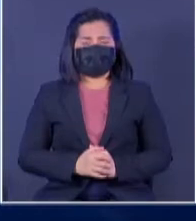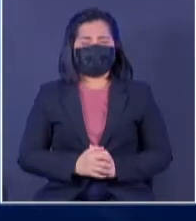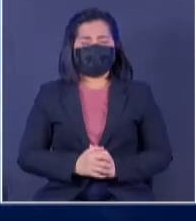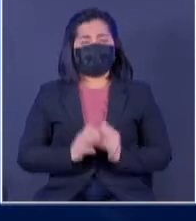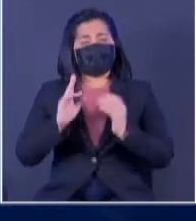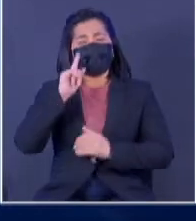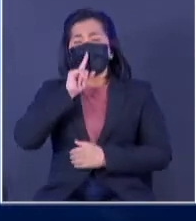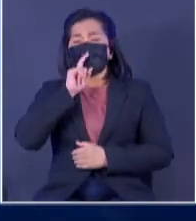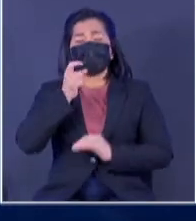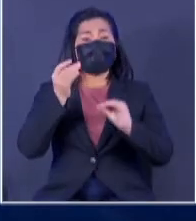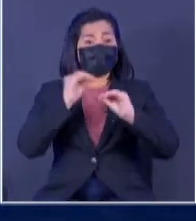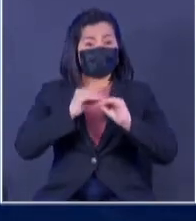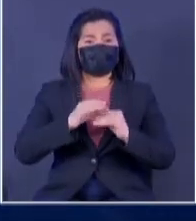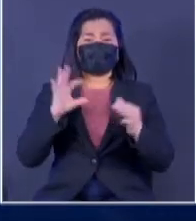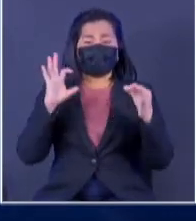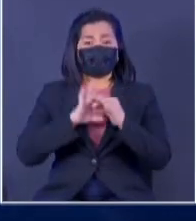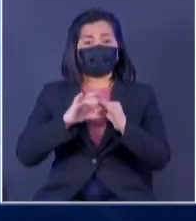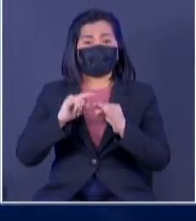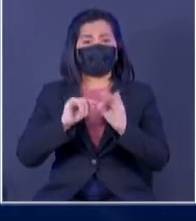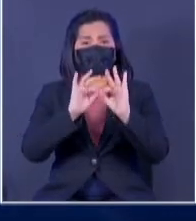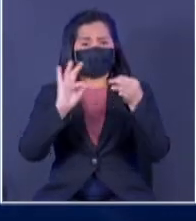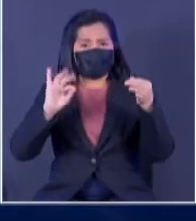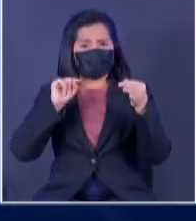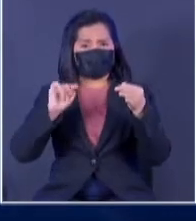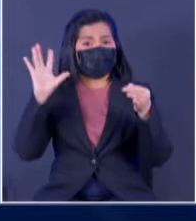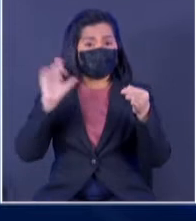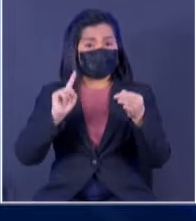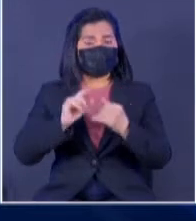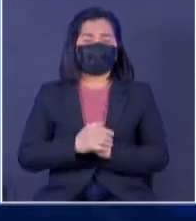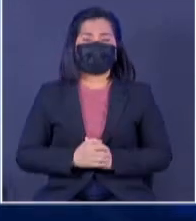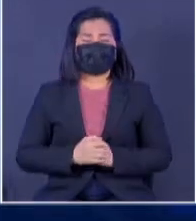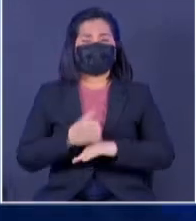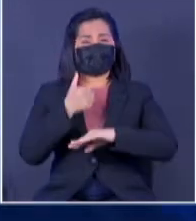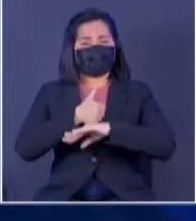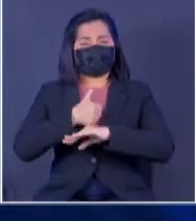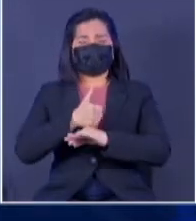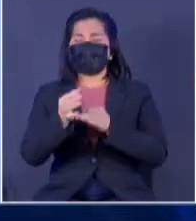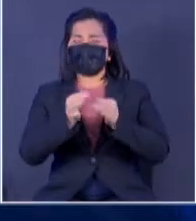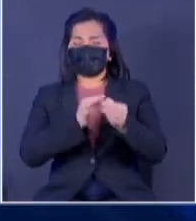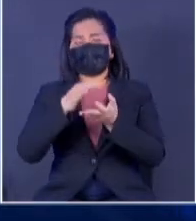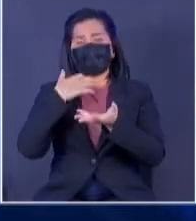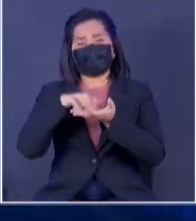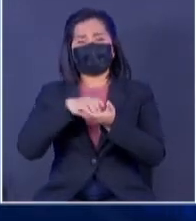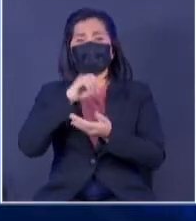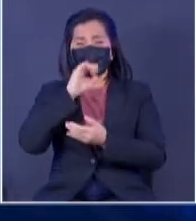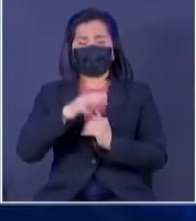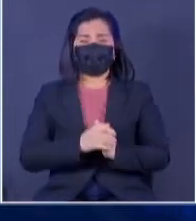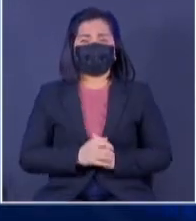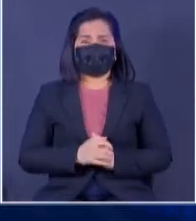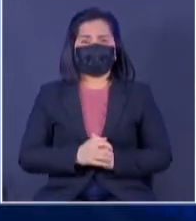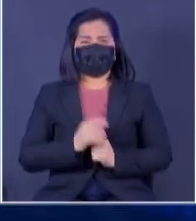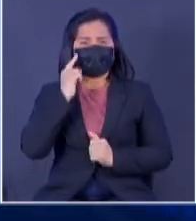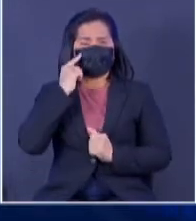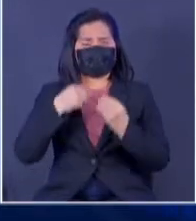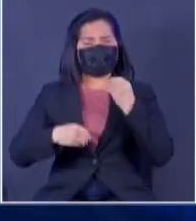ถามต่อครับถึงที่มาที่ไปของข้อความดังกล่าวนะครับอธิบดีกรมควบคุมโรคท่านก็ชี้แจงว่าก็เป็นเพียงการให้